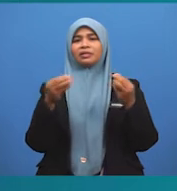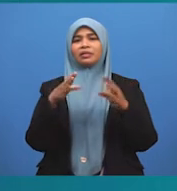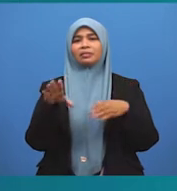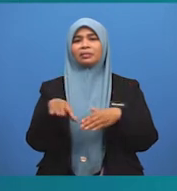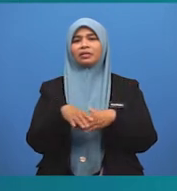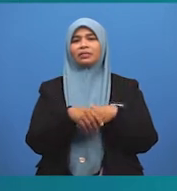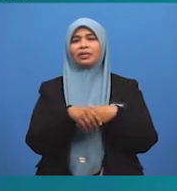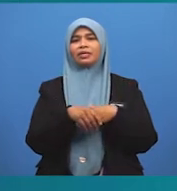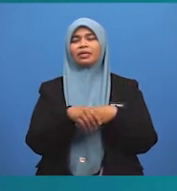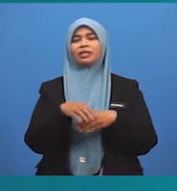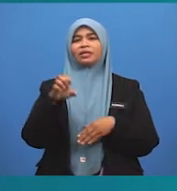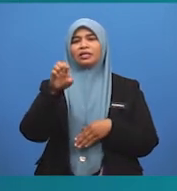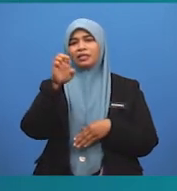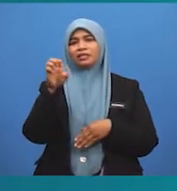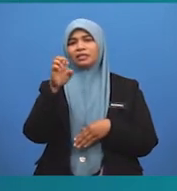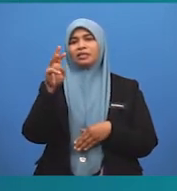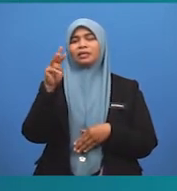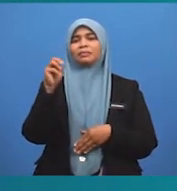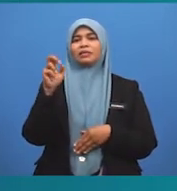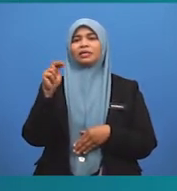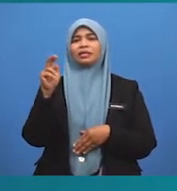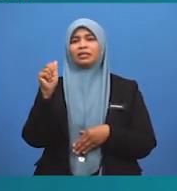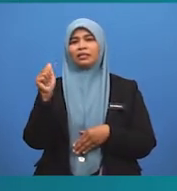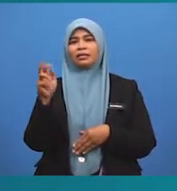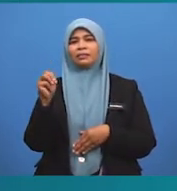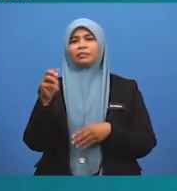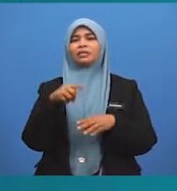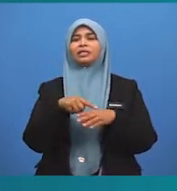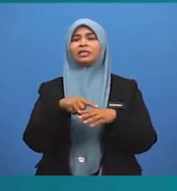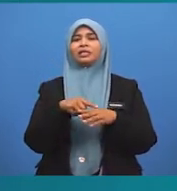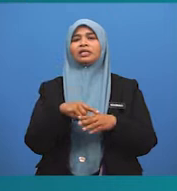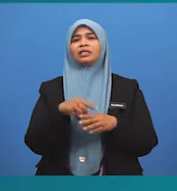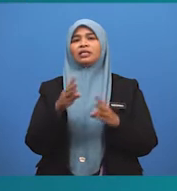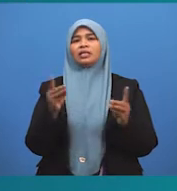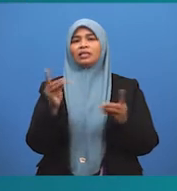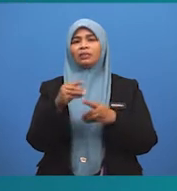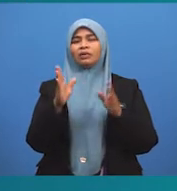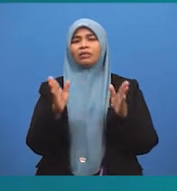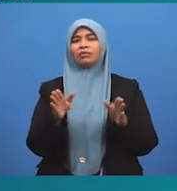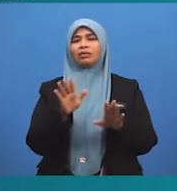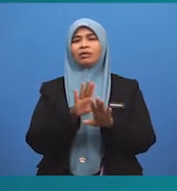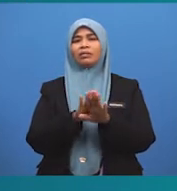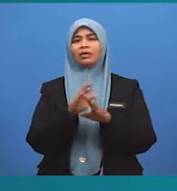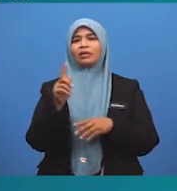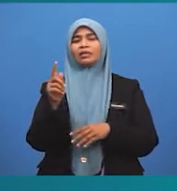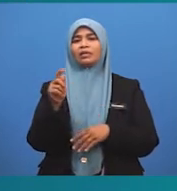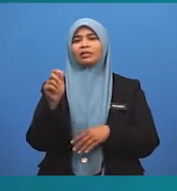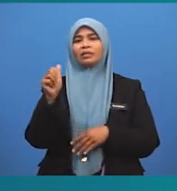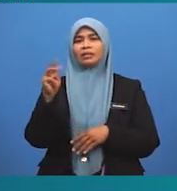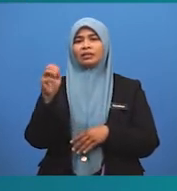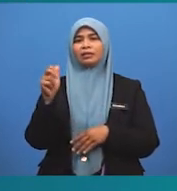majlis perkahwinan Encik Maniam di Dewan Orang Ramai Taman